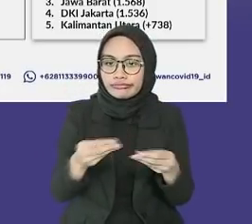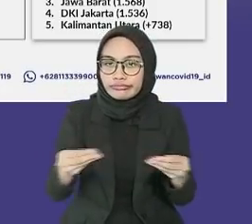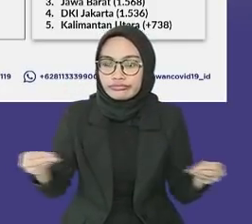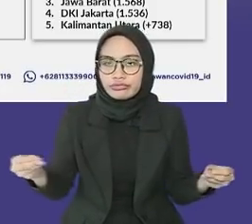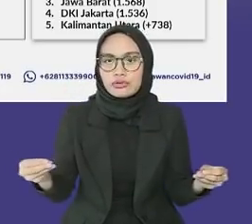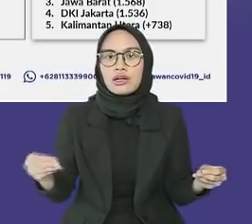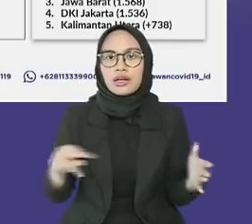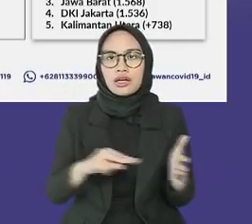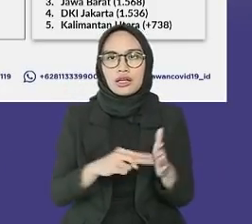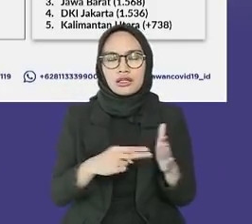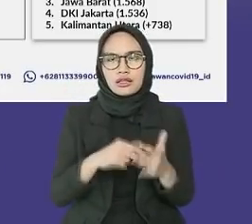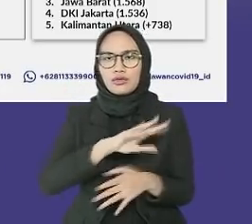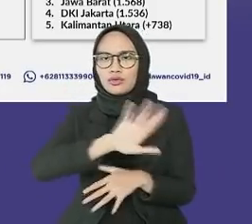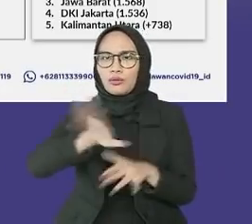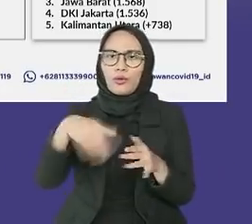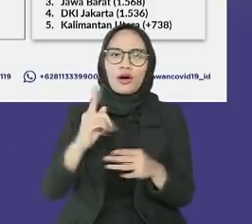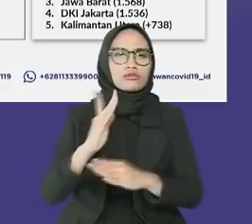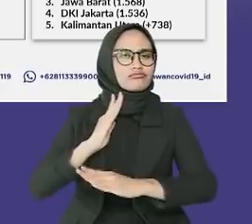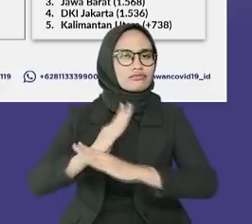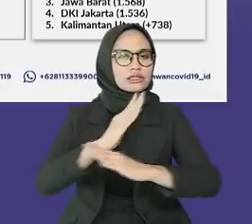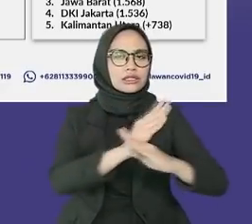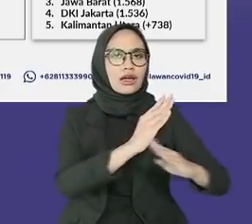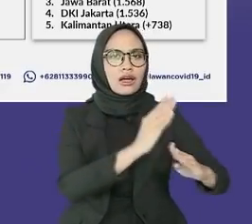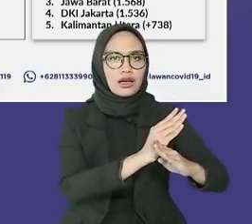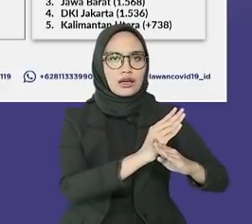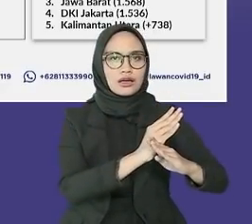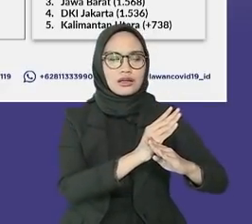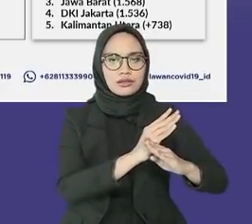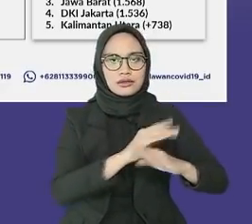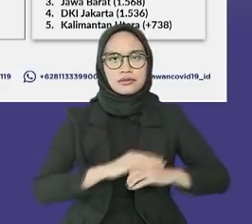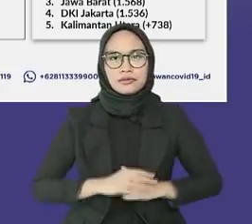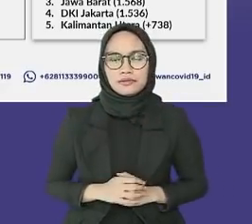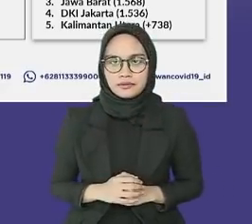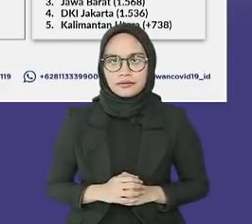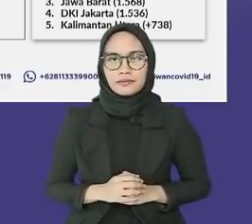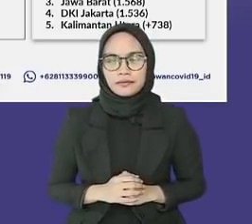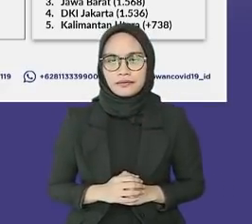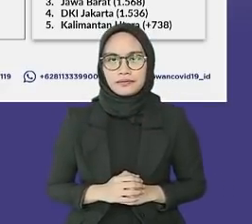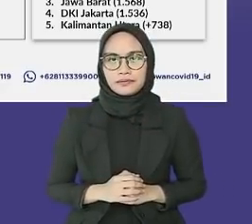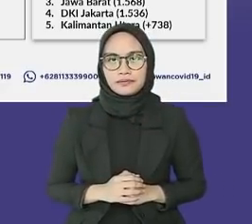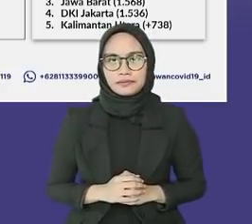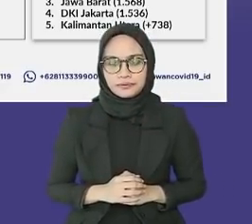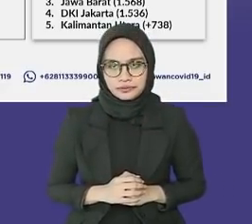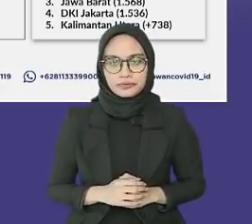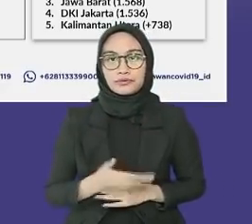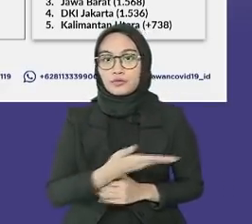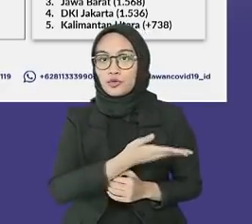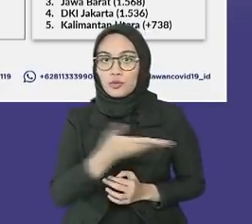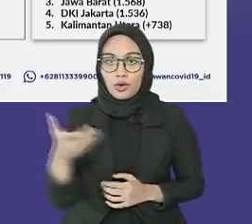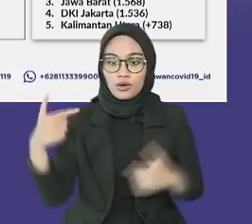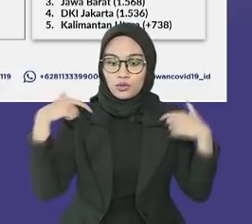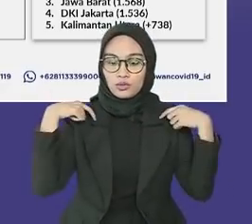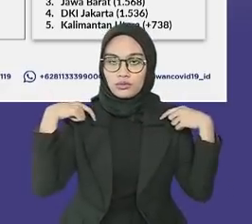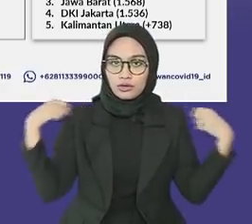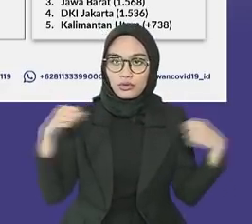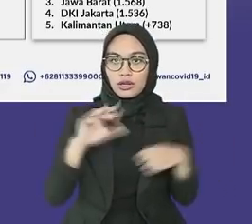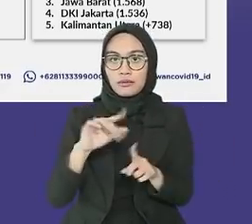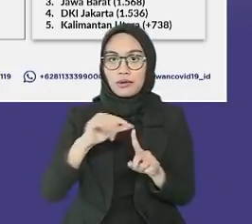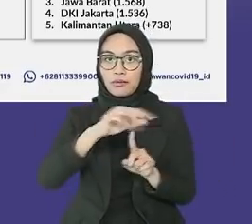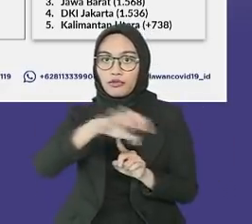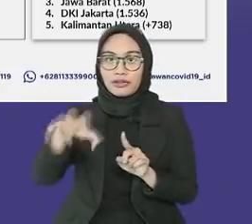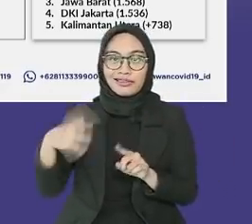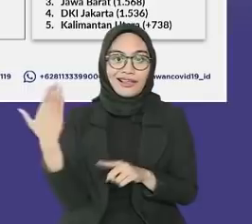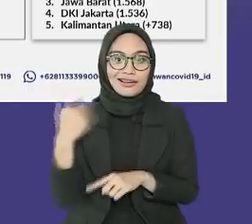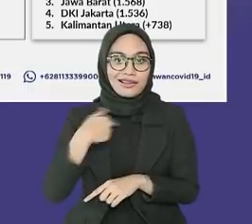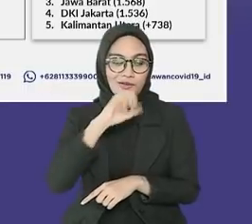kita tidak dapat menoleransi bahkan 1 kematian pun. Untuk itu, kepada gubernur dari 5 provinsi ini